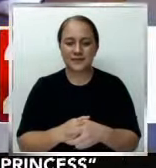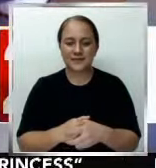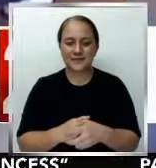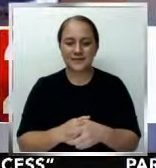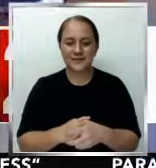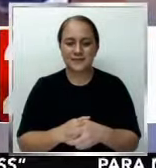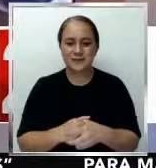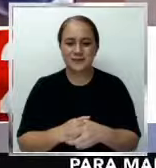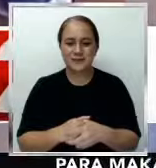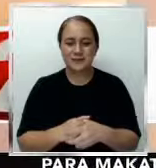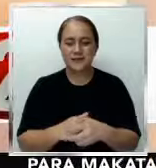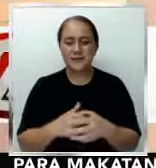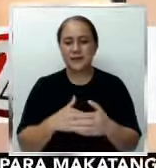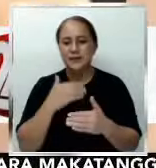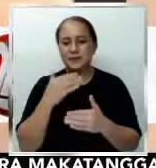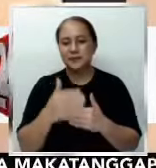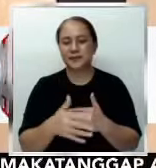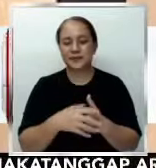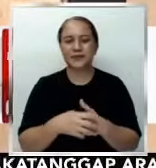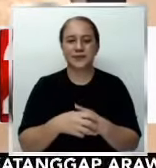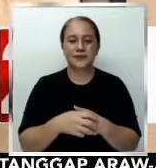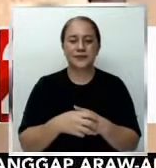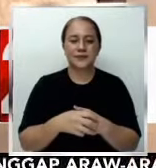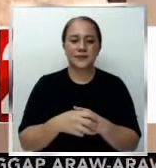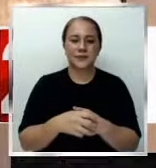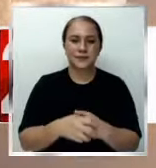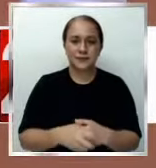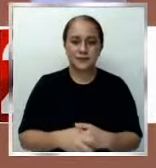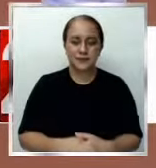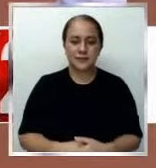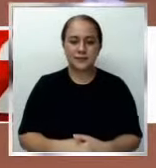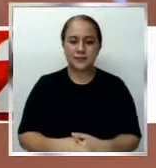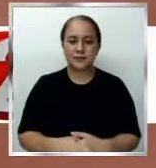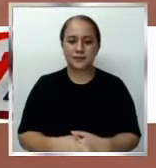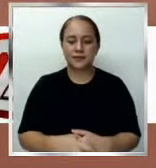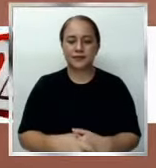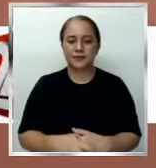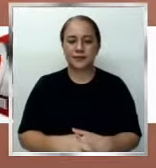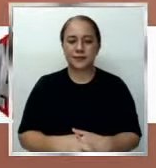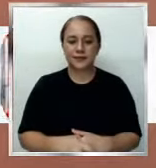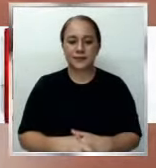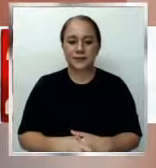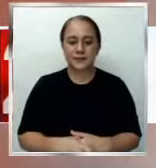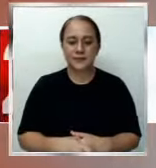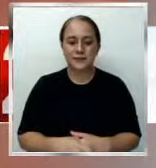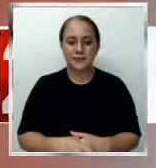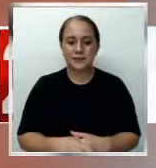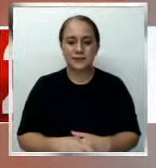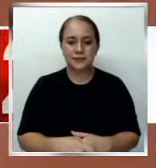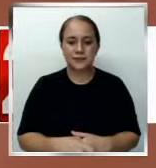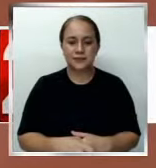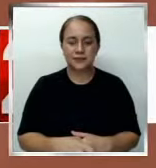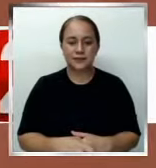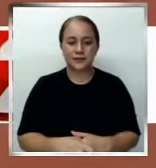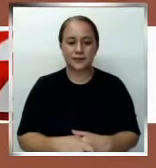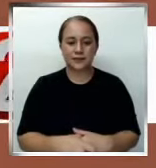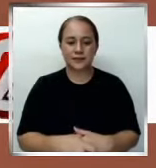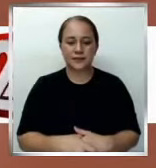At susunod, pananakit ng may-ari ng punerarya sa isang ginang dahil daw sa utang?